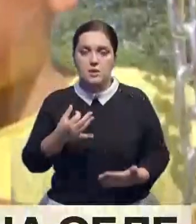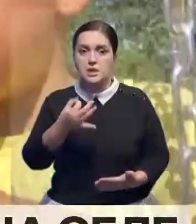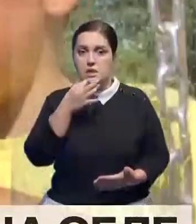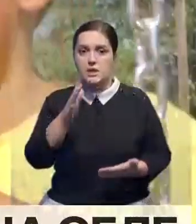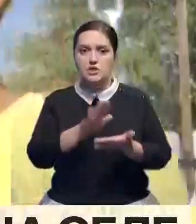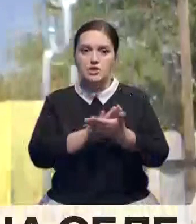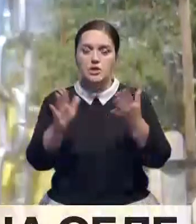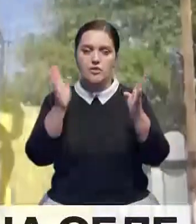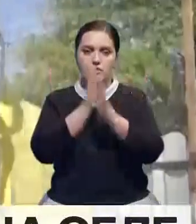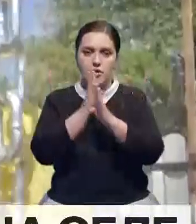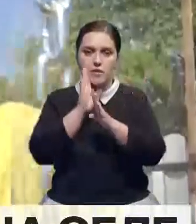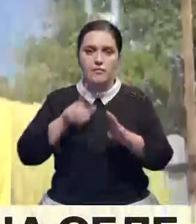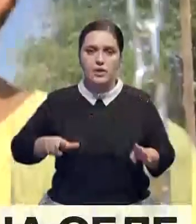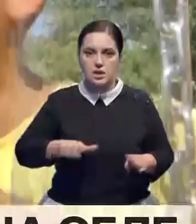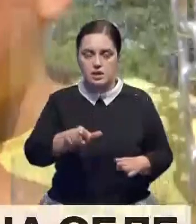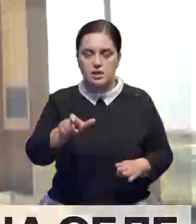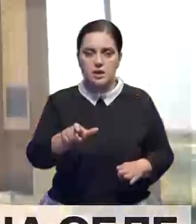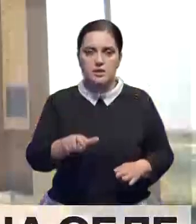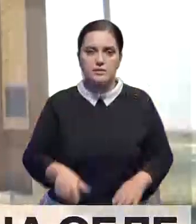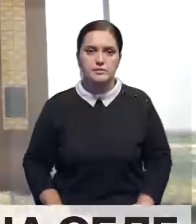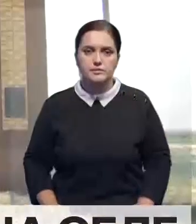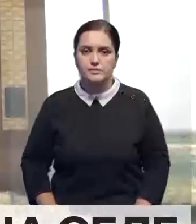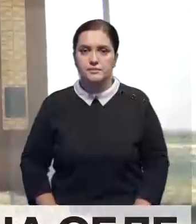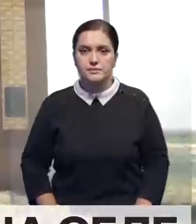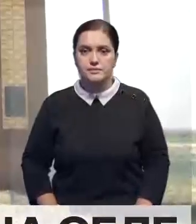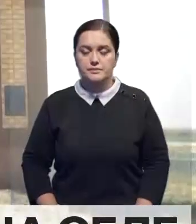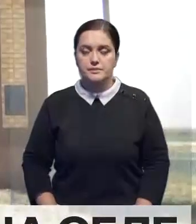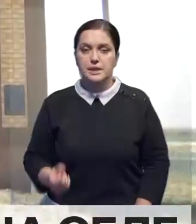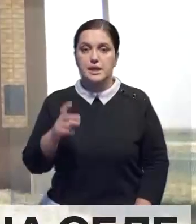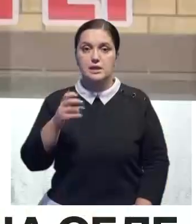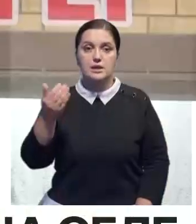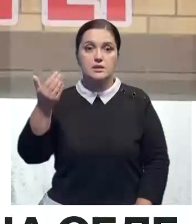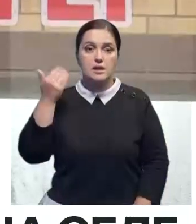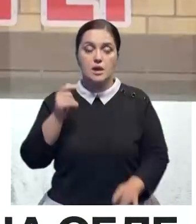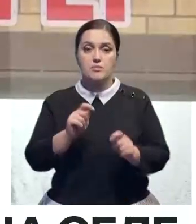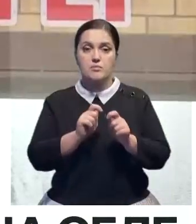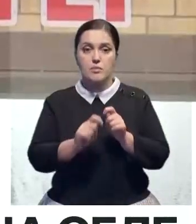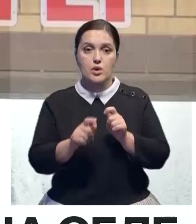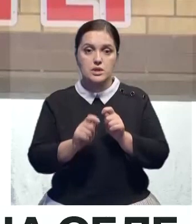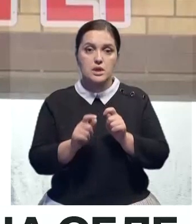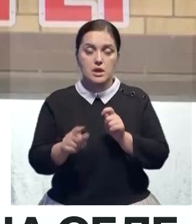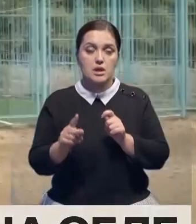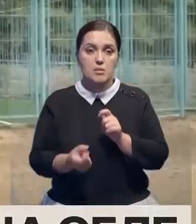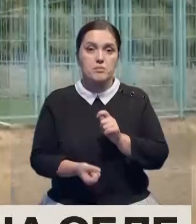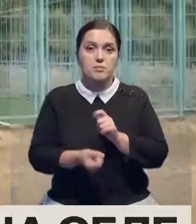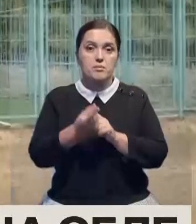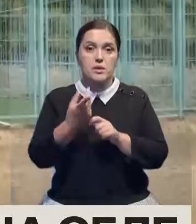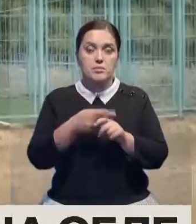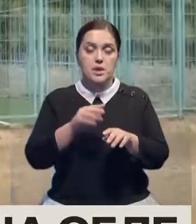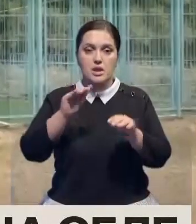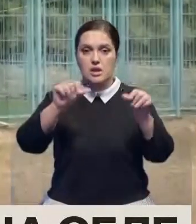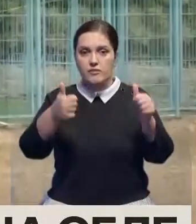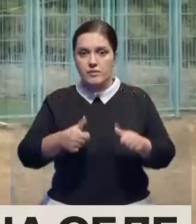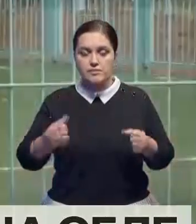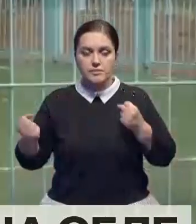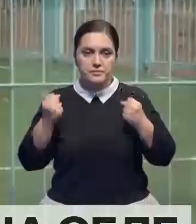Здесь чистый воздух, есть речка и нам есть чем заняться. Несколько лет назад, благодаря спонсорской поддержке, в селе появились архитектурные формы и